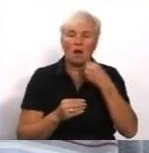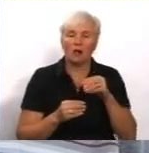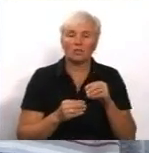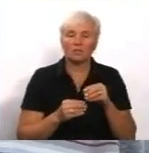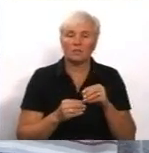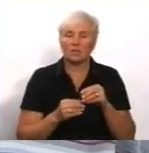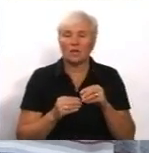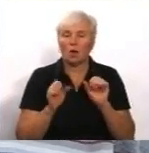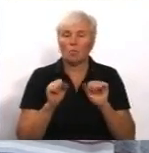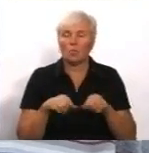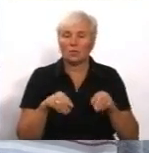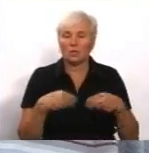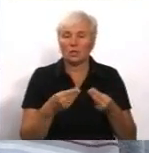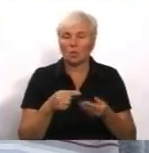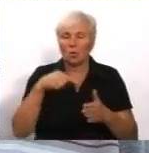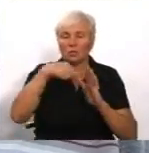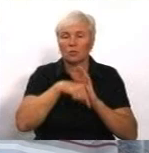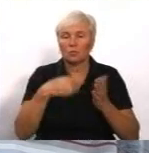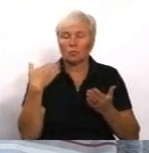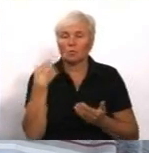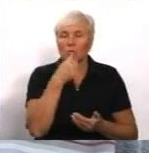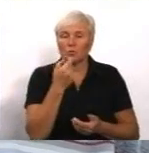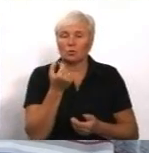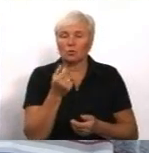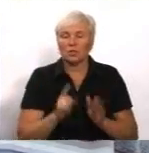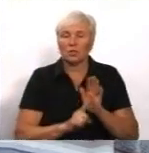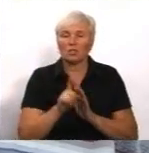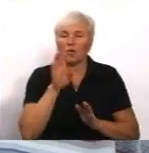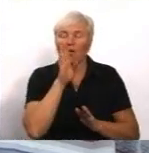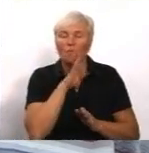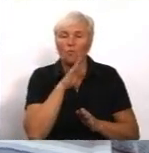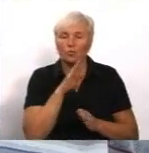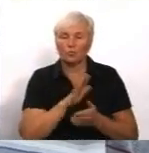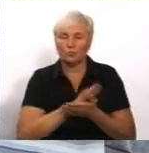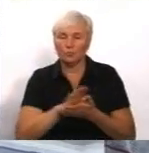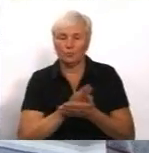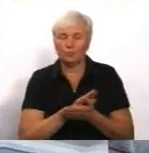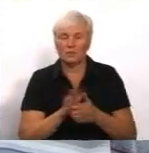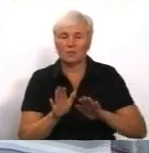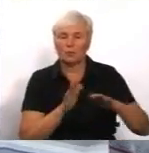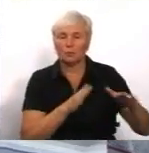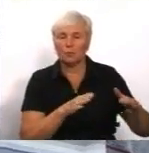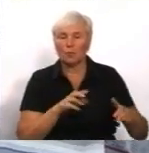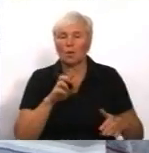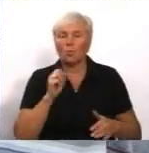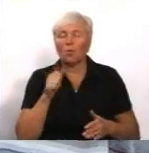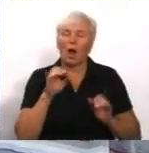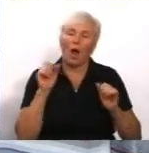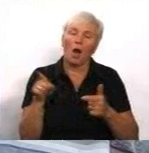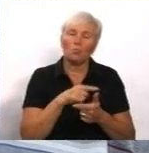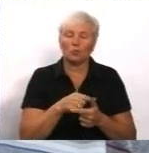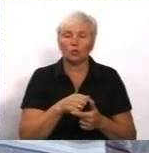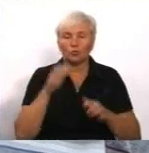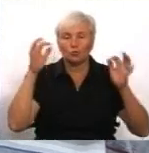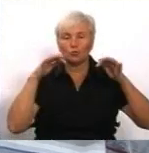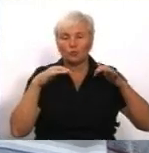дали ознаки, то, що в прошлому році хоч трошки почали чистити Південний Буг, чи ті ознаки, що зараз йдуть дощі, майже місяць йдуть дощі,